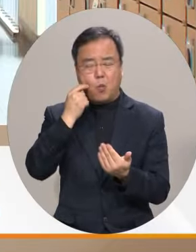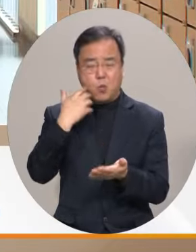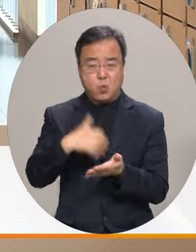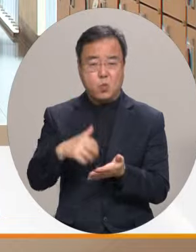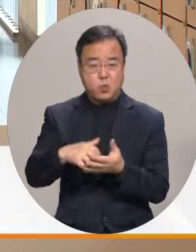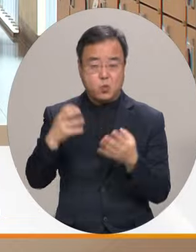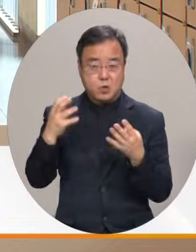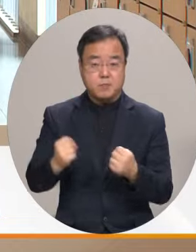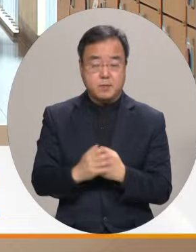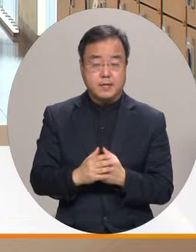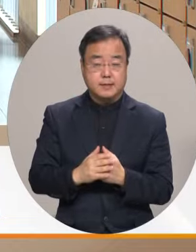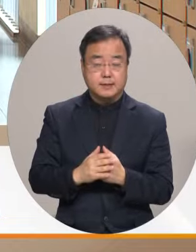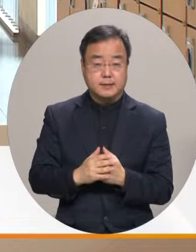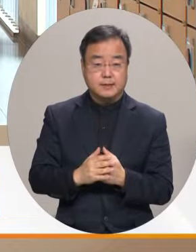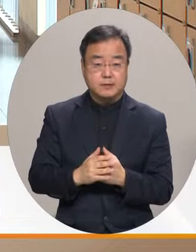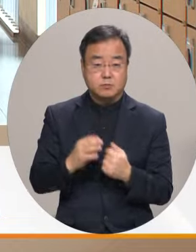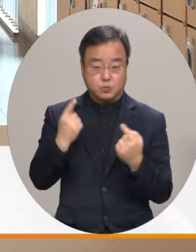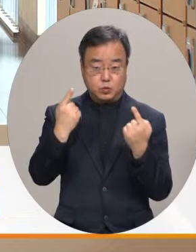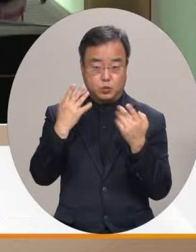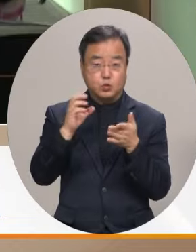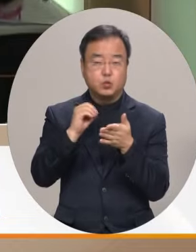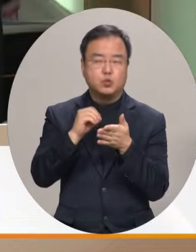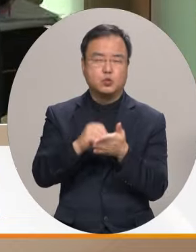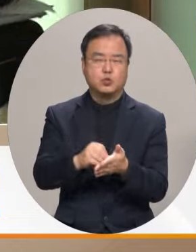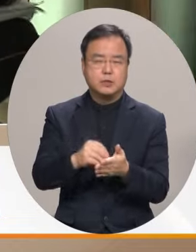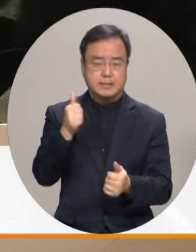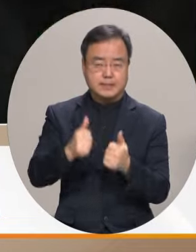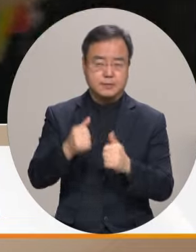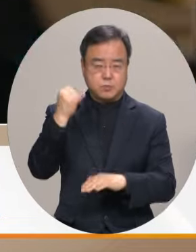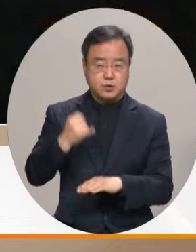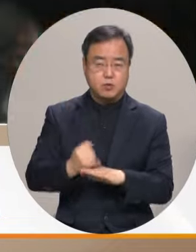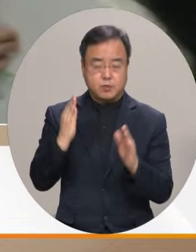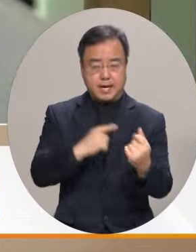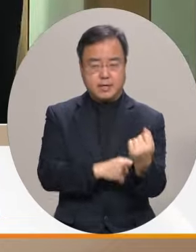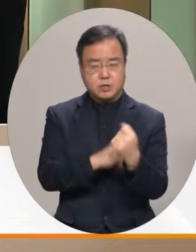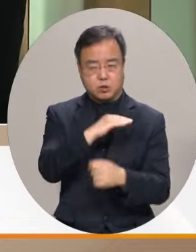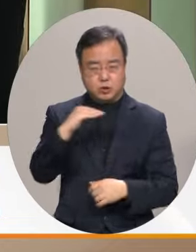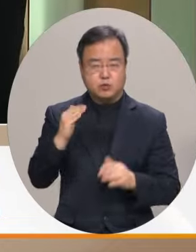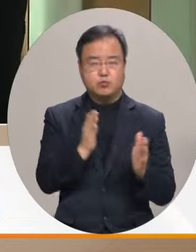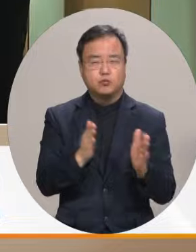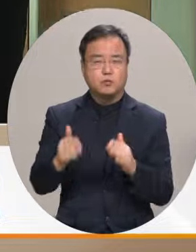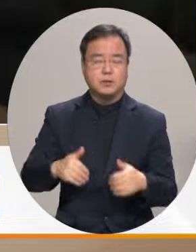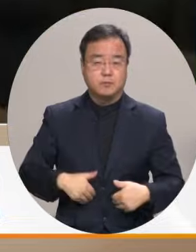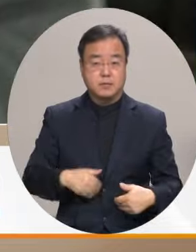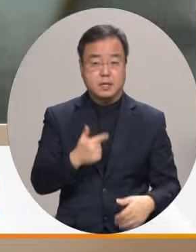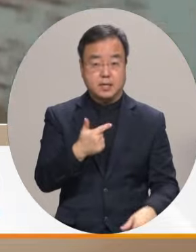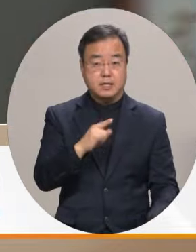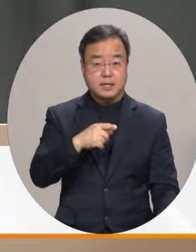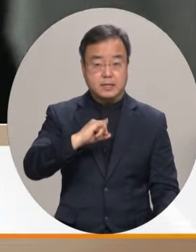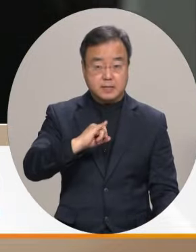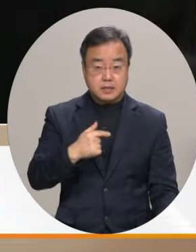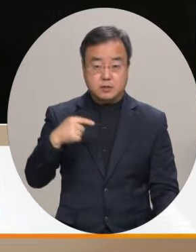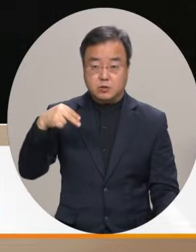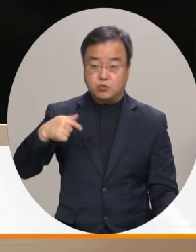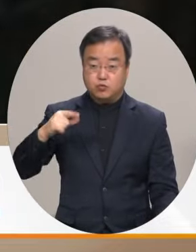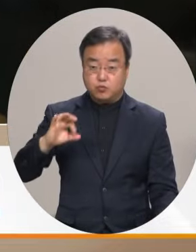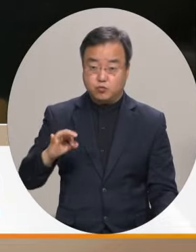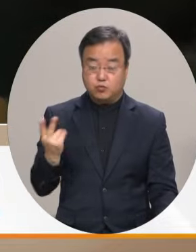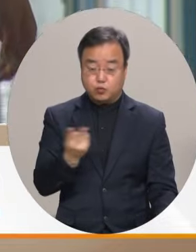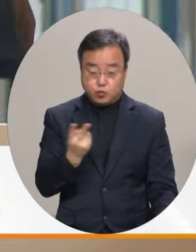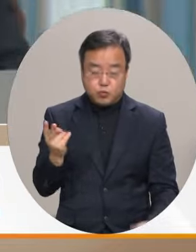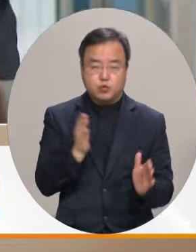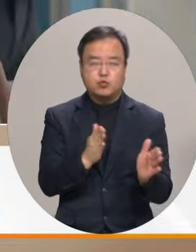저력 기준을 위한 준비를 받네 반드시 해야 된다 그래서 계약하면 내신과 수능 준비를 하기 위해서 더 많은 시간을 투자해야